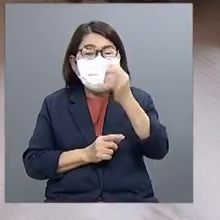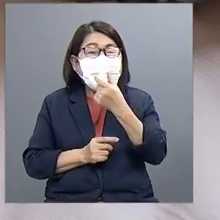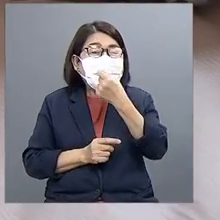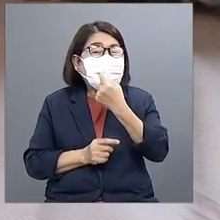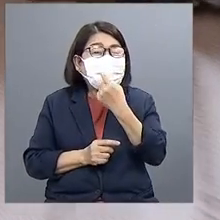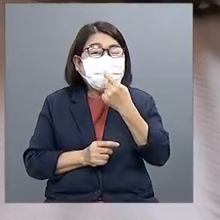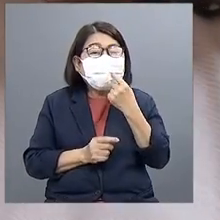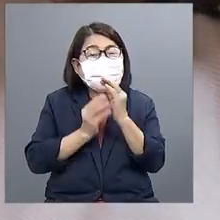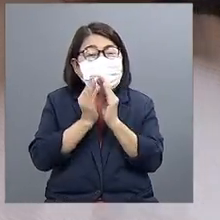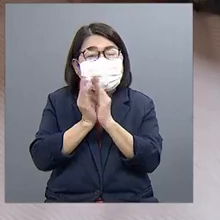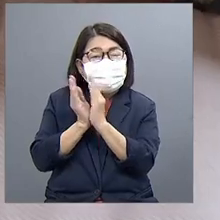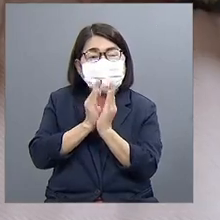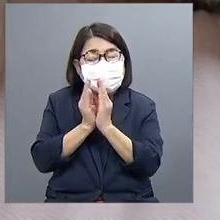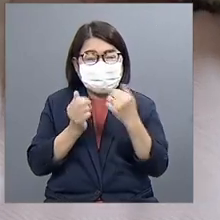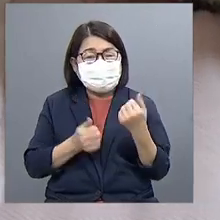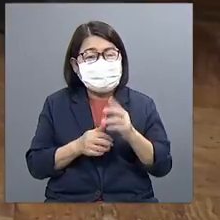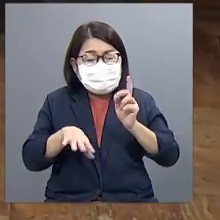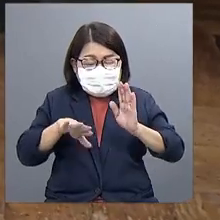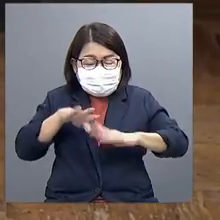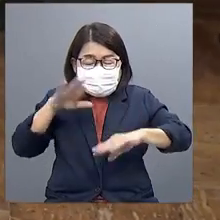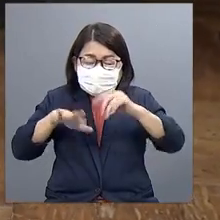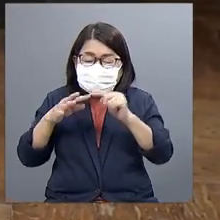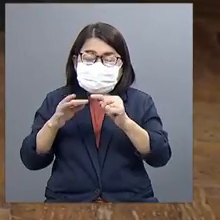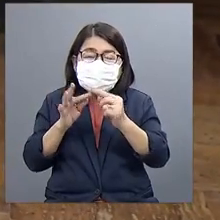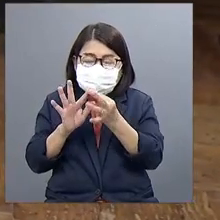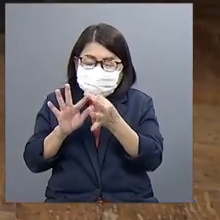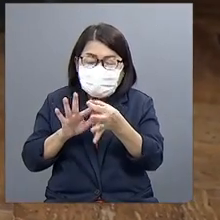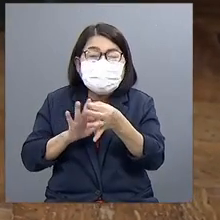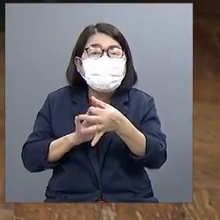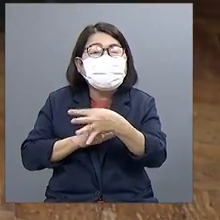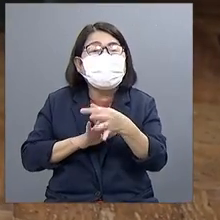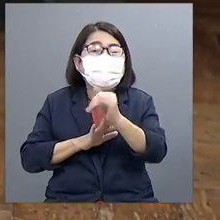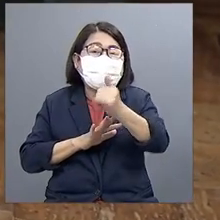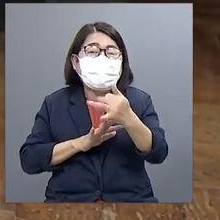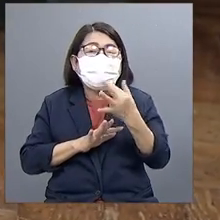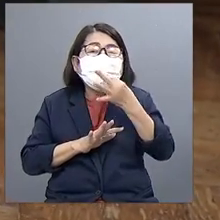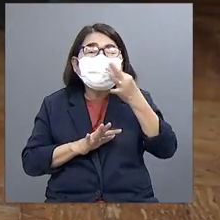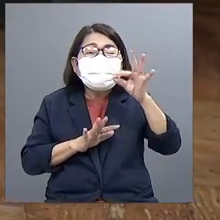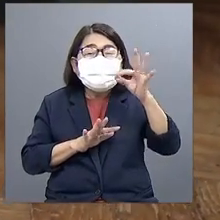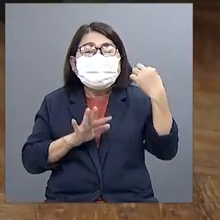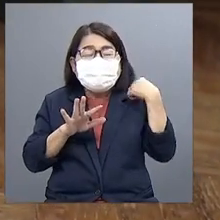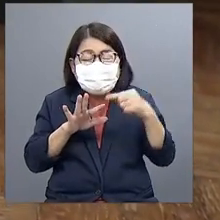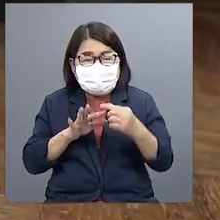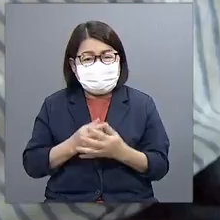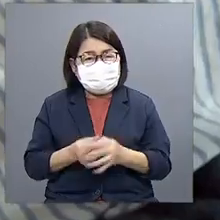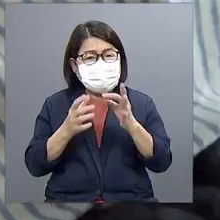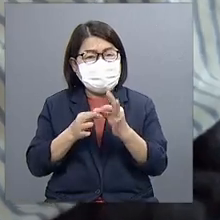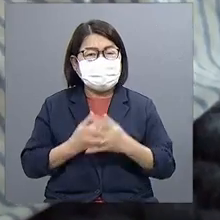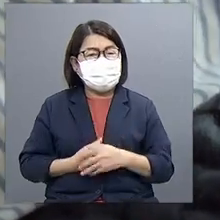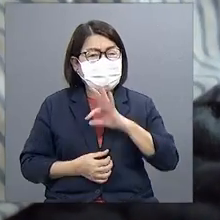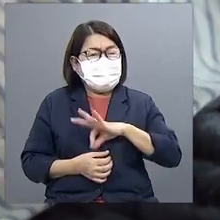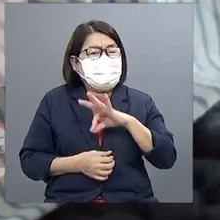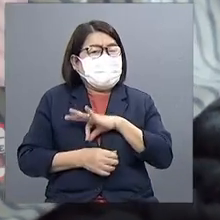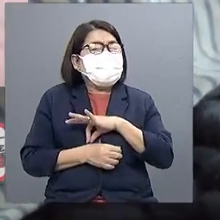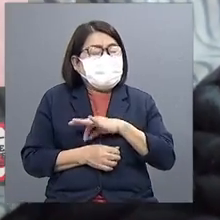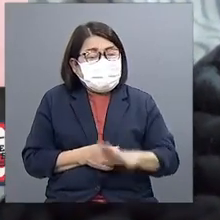ณนิ้วเสี่ยงต่อการติดเชื้อผ่านน้ำลายหรือสารคัดหลั่งได้นอกจากนี้นะครับยังส่งผลต่อพัฒนาการทางด้านอารมณ์และบุคลิกภาพของเด็กอีกด้วยนะครับ